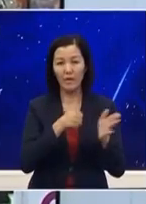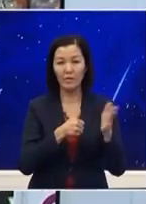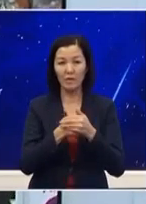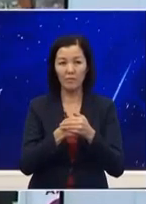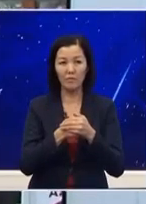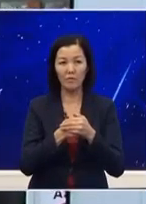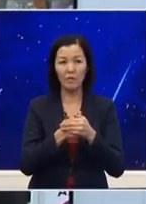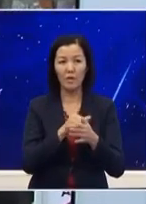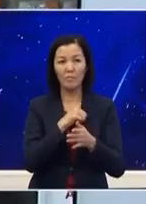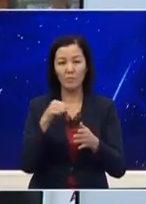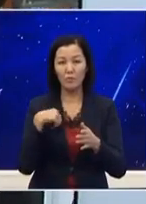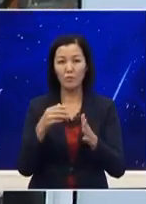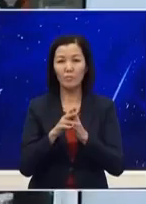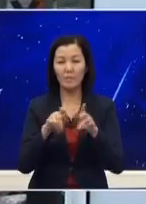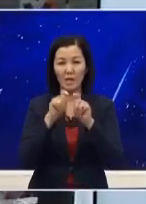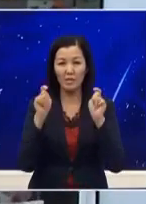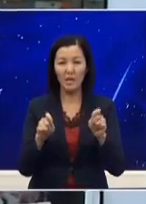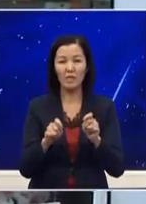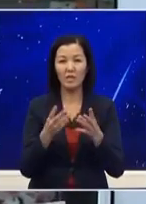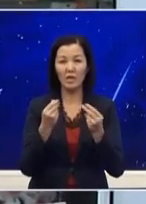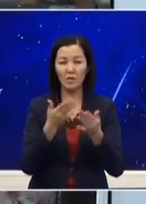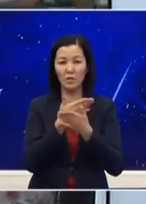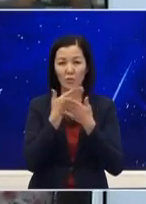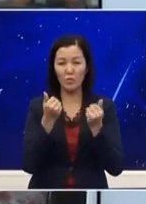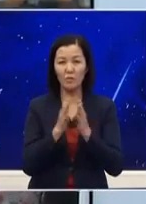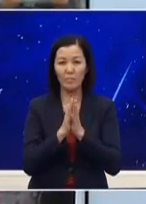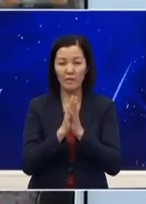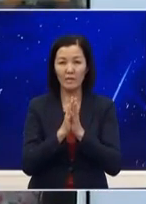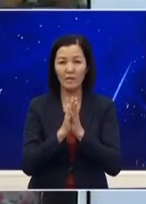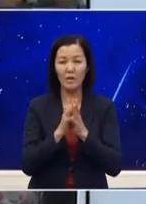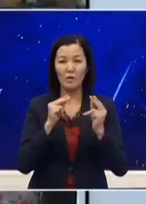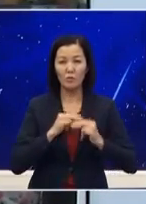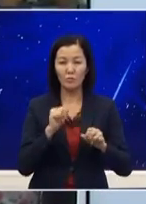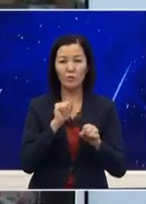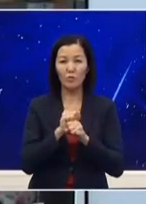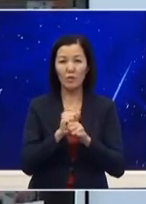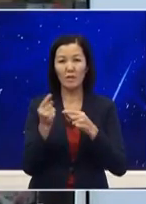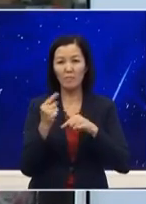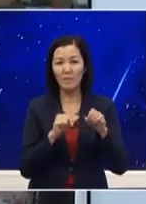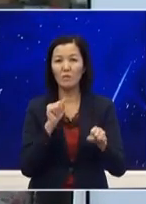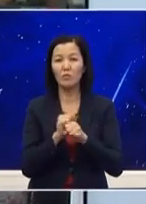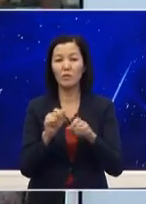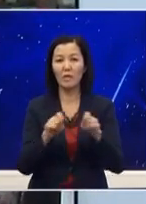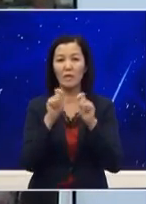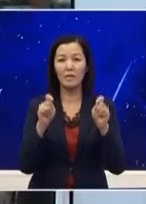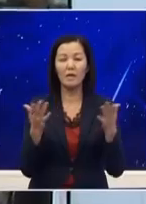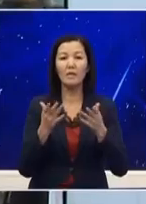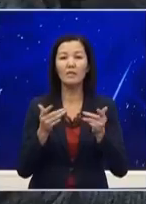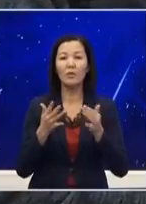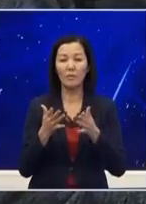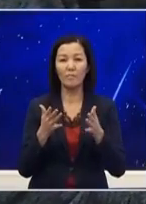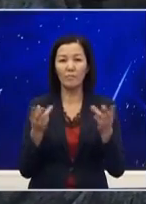мы будем соблюдать, ашайықшы, елдер шулады, ақша жоқ, ашайықшы, жұмысымыз тоқтады, бизнес тоқтады, ну открыли, где теперь